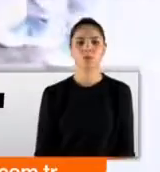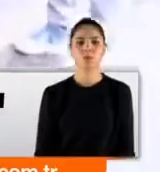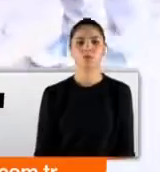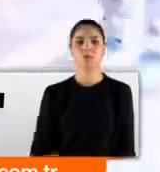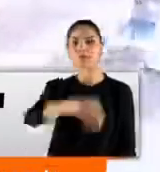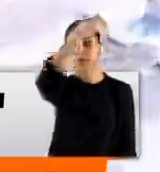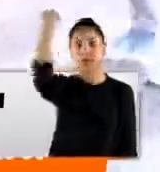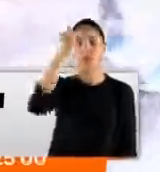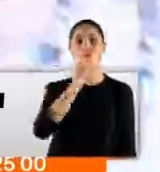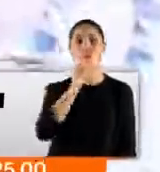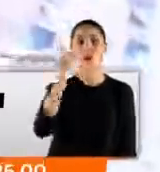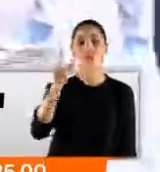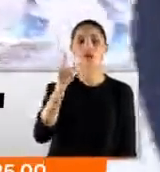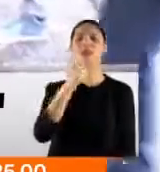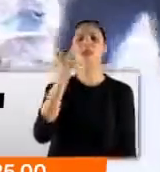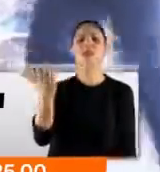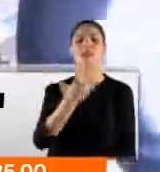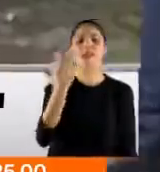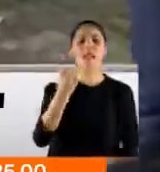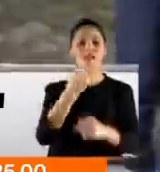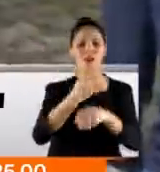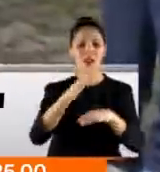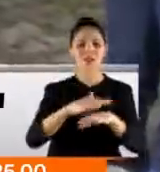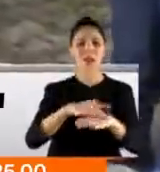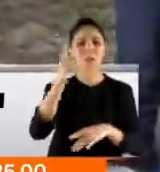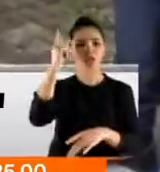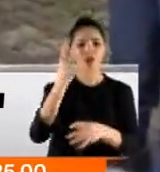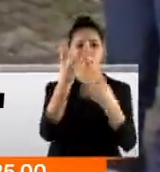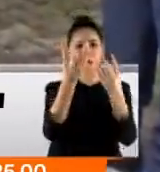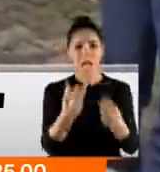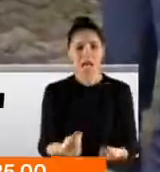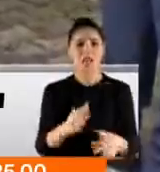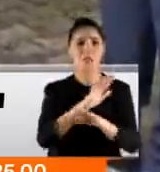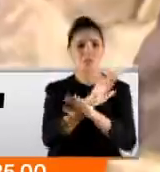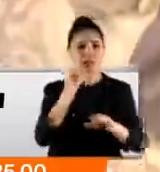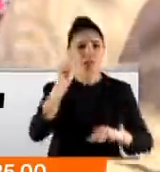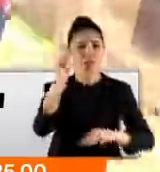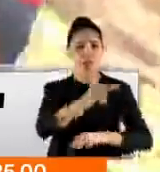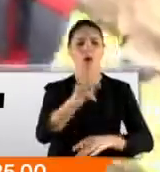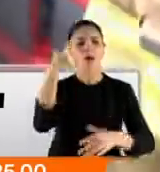İmam Mustafa Coşkun yıllardır görev yaptığı caminin küle döndüğünü görünce baygınlık geçirdi.